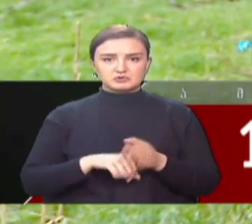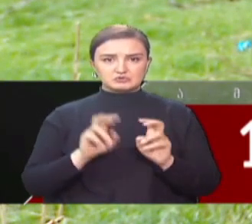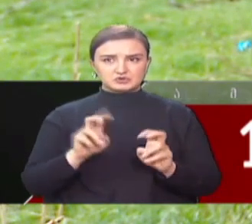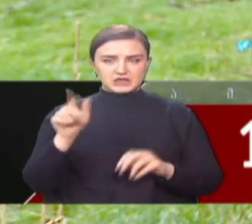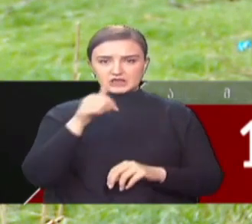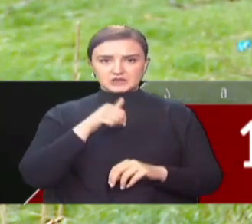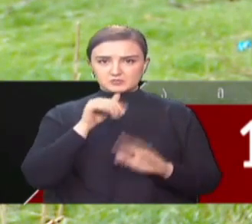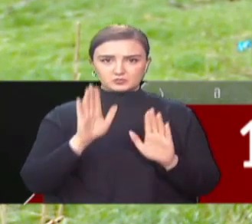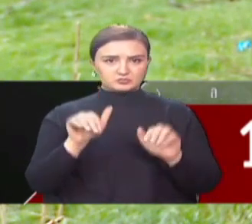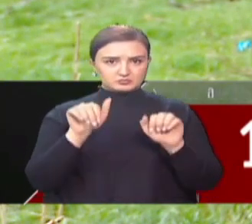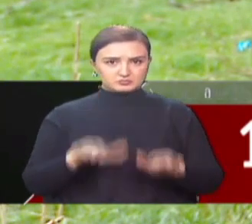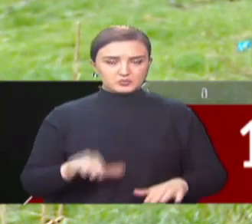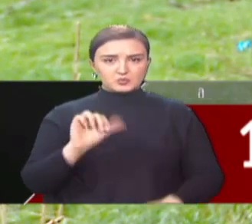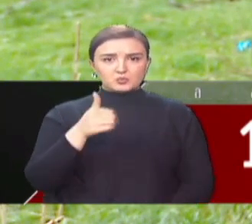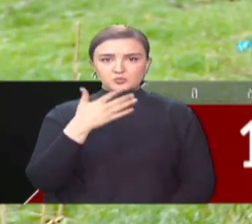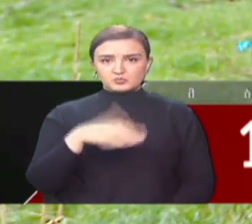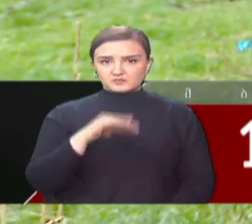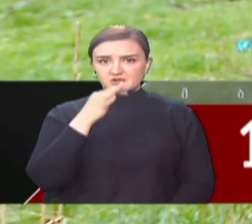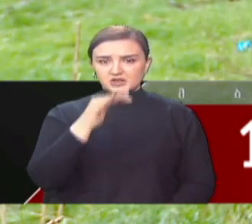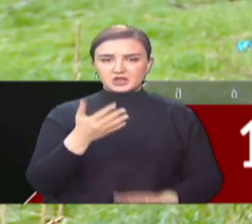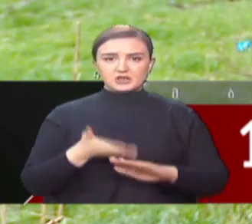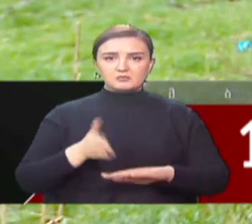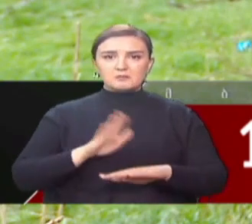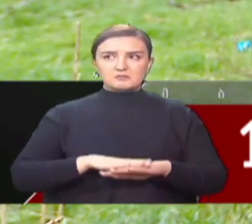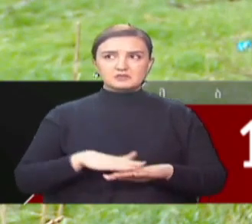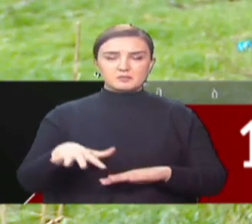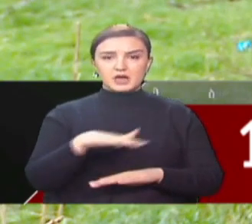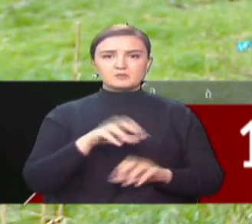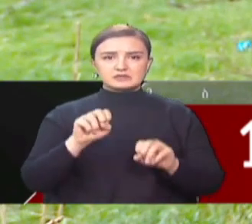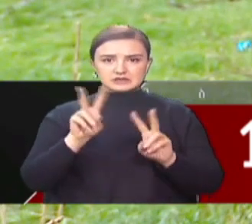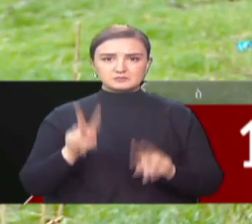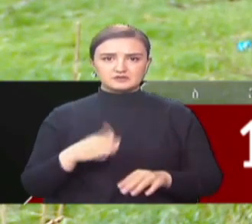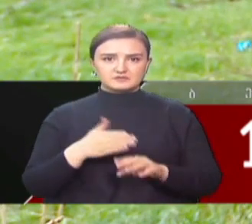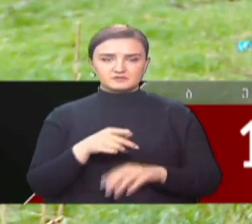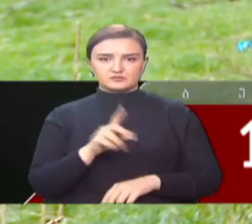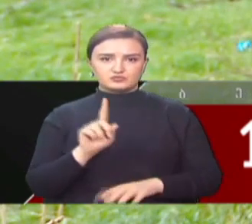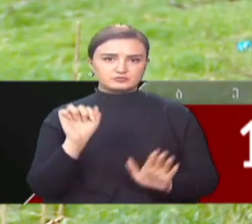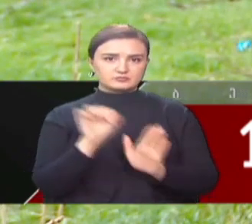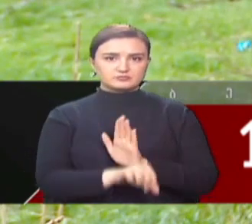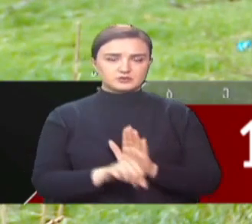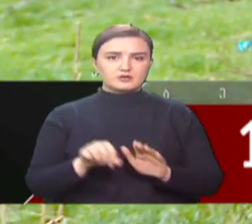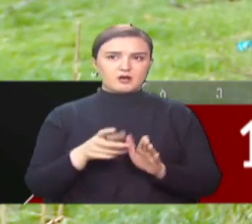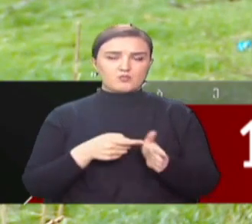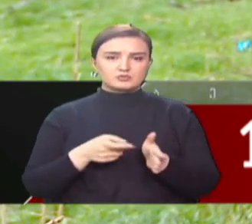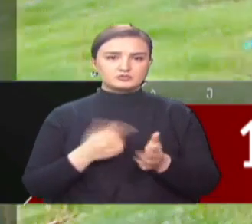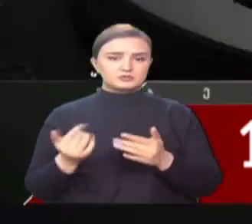ექსპერტიზა დაადგენს. და როგორც უკვე გითხარით, დამამძიმებელ გარემოებებში განზრახ მკვლელობის მუხლით მიმდინარეობს